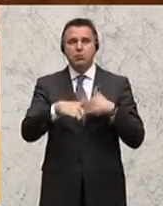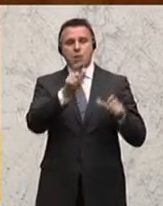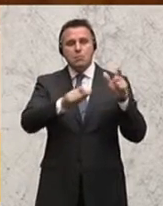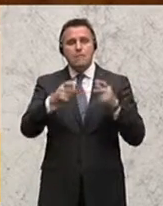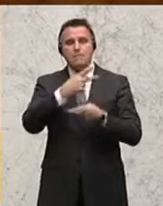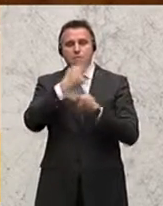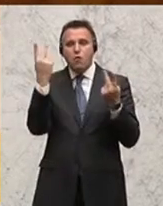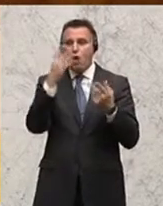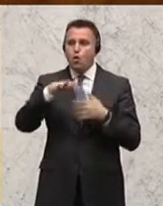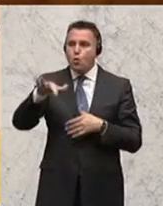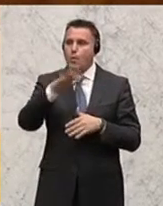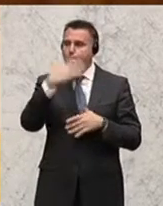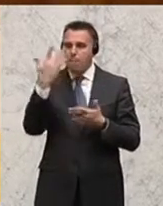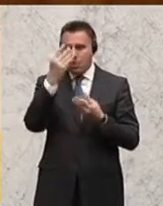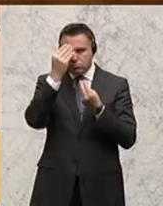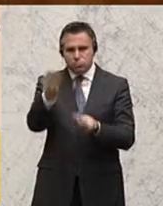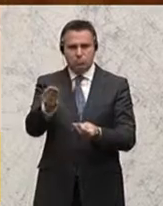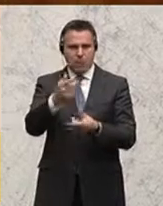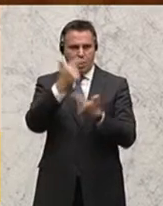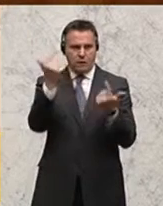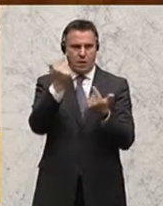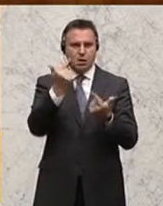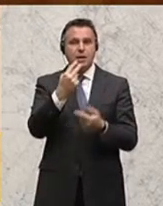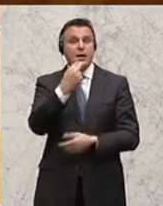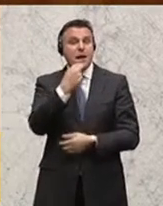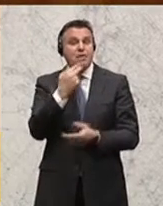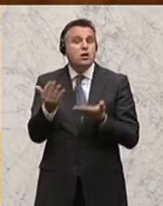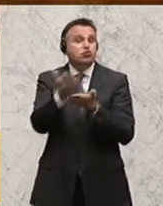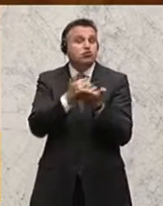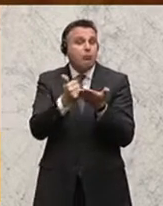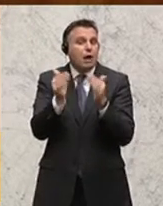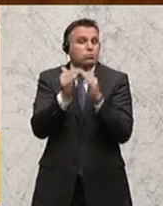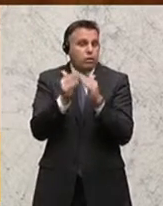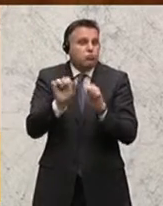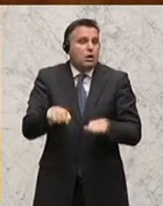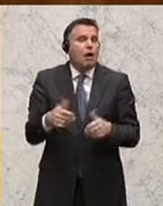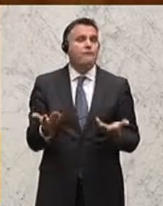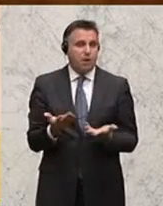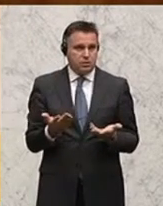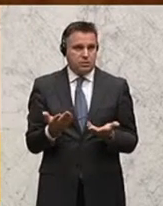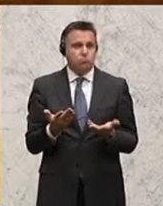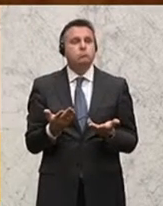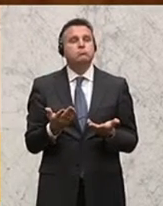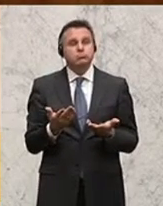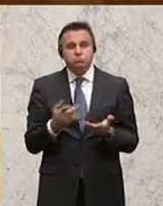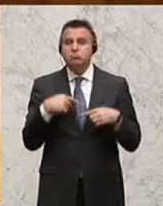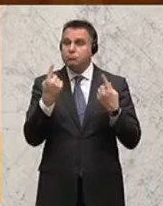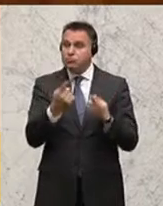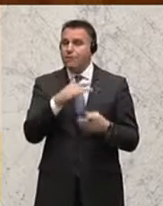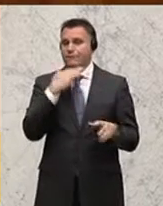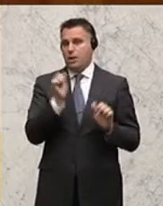der österreichischen Bevölkerung, was im Energiesparbereich möglich ist. Dort haben wir unglaublich